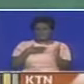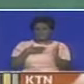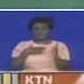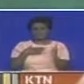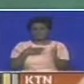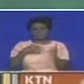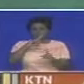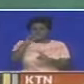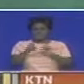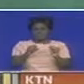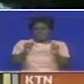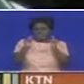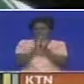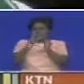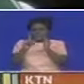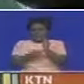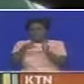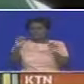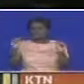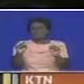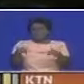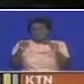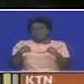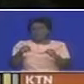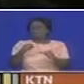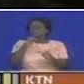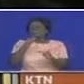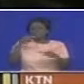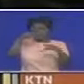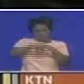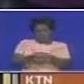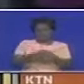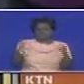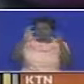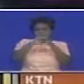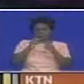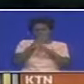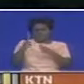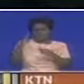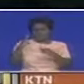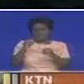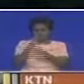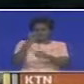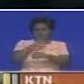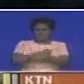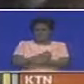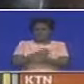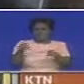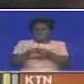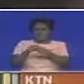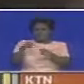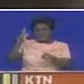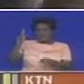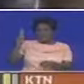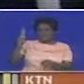Wat wend was ML wa KATO Cha kwanza kufu alama za chini kuna daktari teresa bitu wa chuo kikuu Cha keny